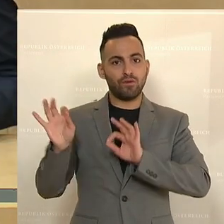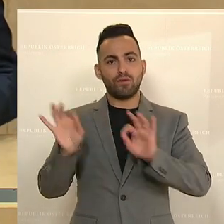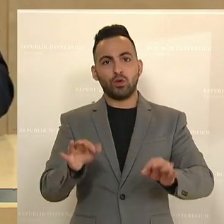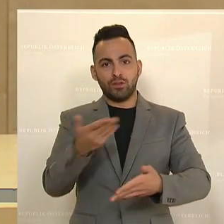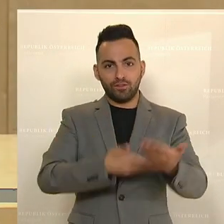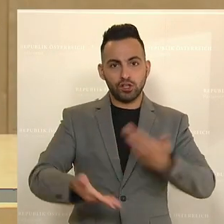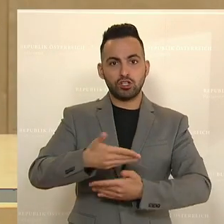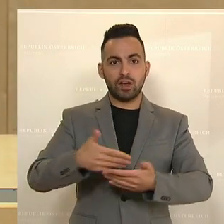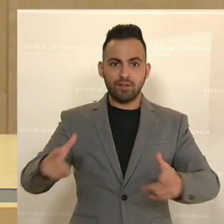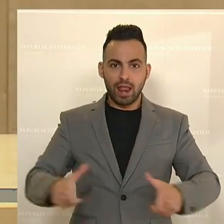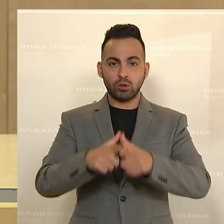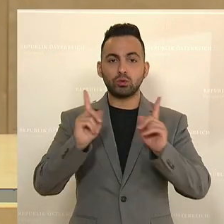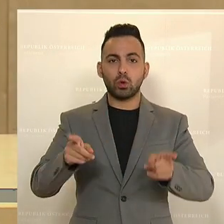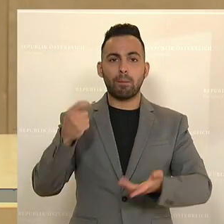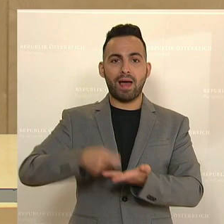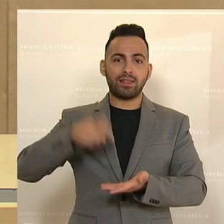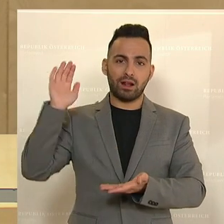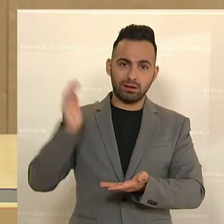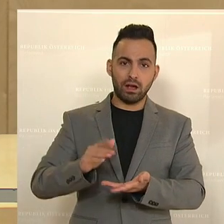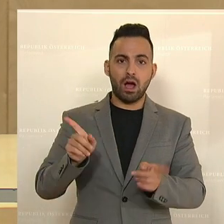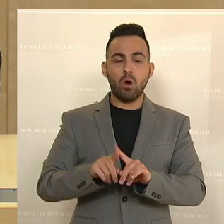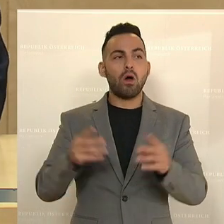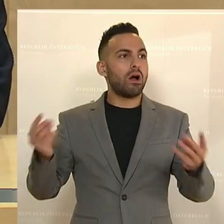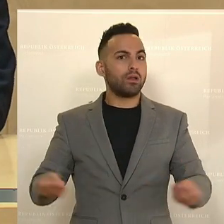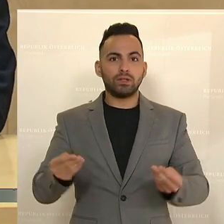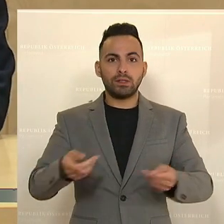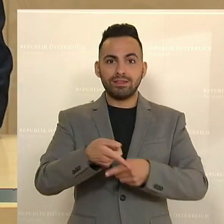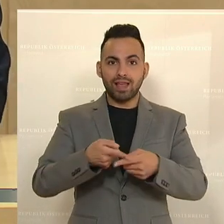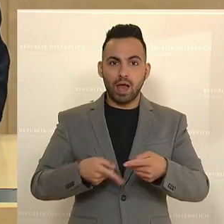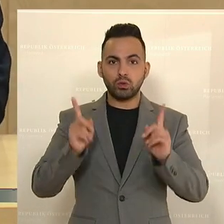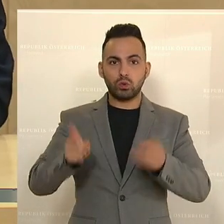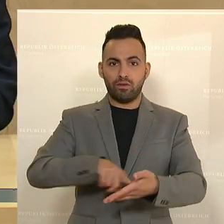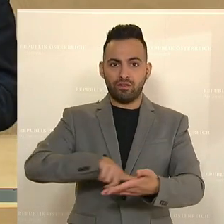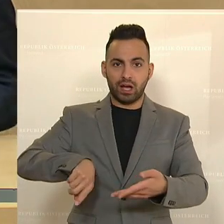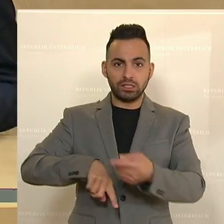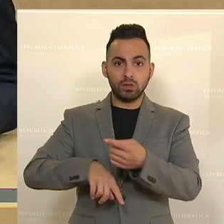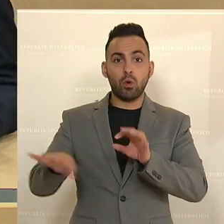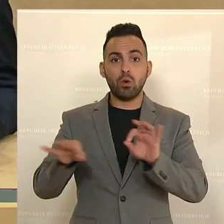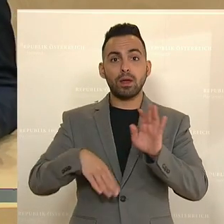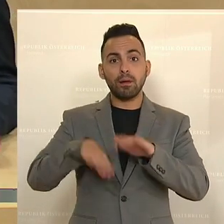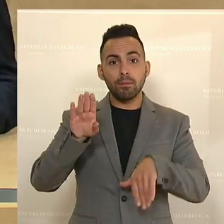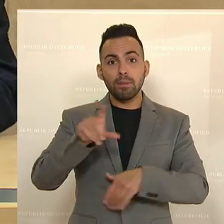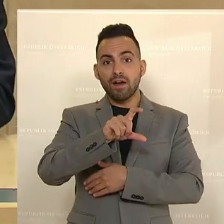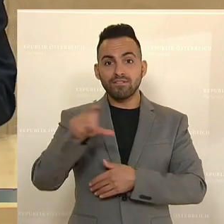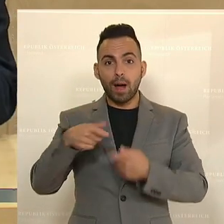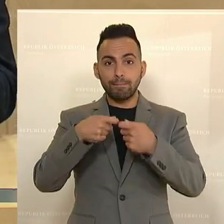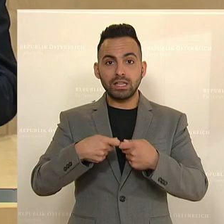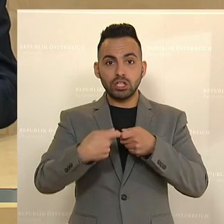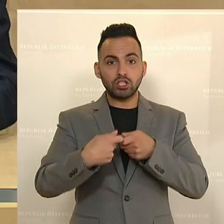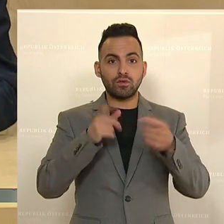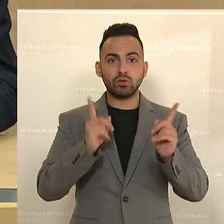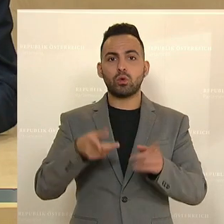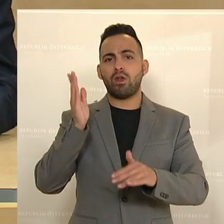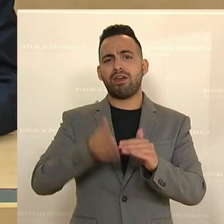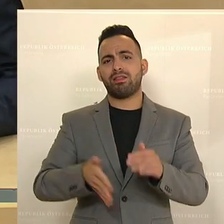ihren Beiträgen heruntergeht und auf Beiträge zumindest zum Teil verzichtet oder Mehrfachmitgliedschaften